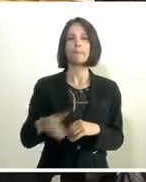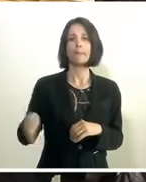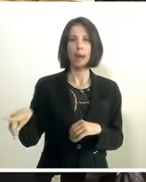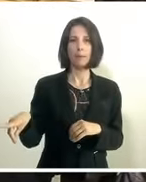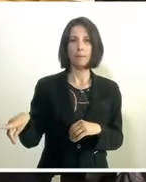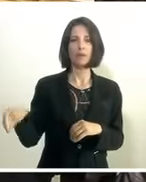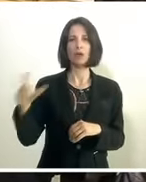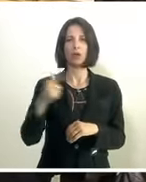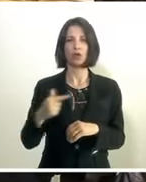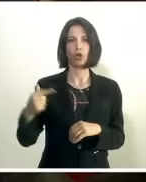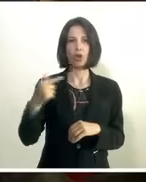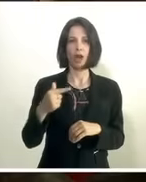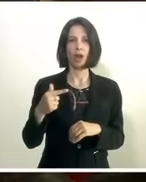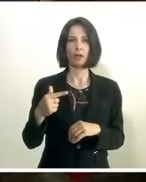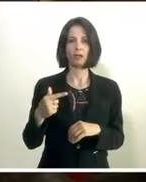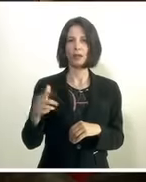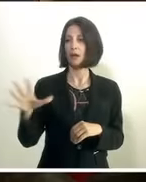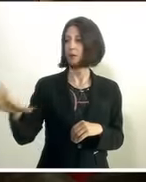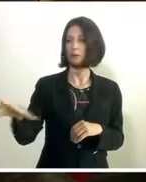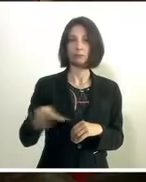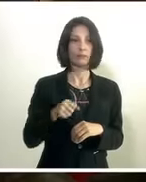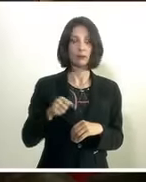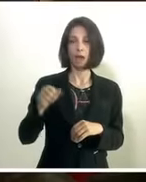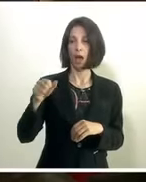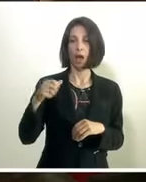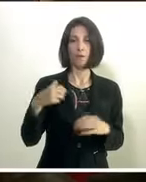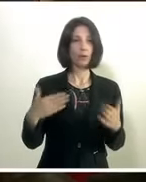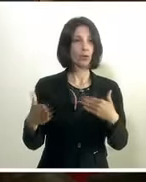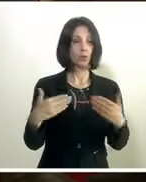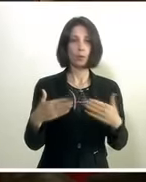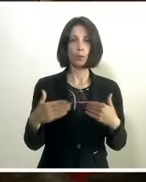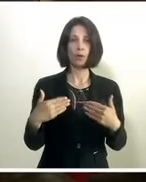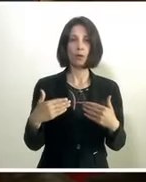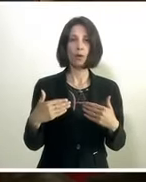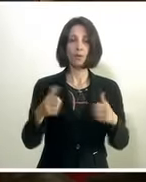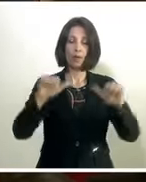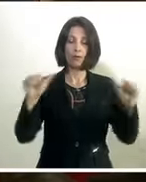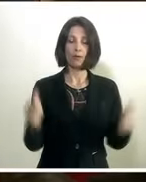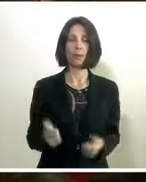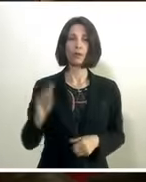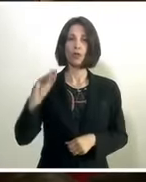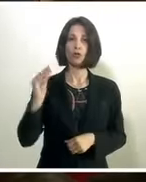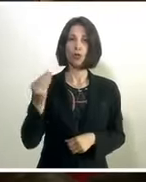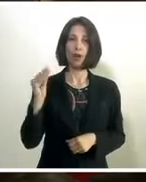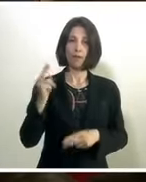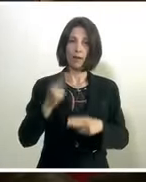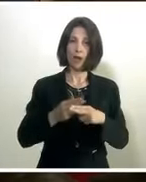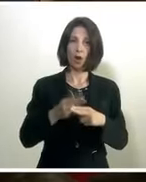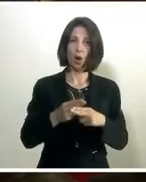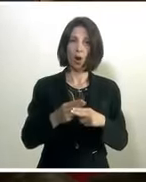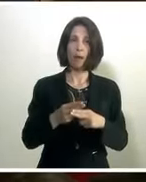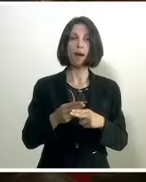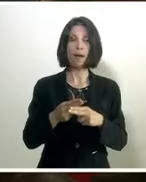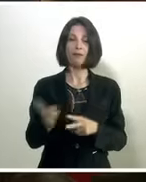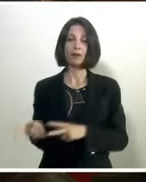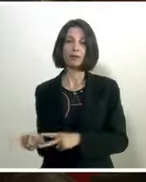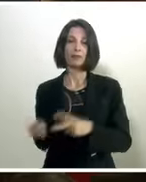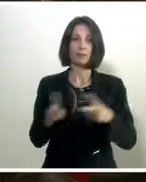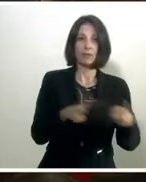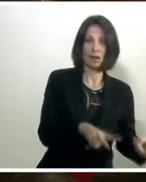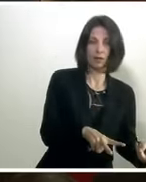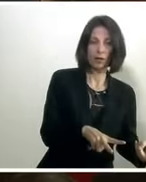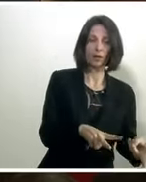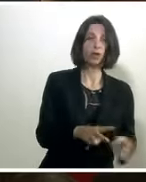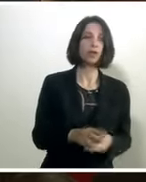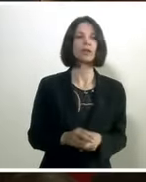lo assume subito come funzionario dirigente del lavoro giovanile a Roma dove si trasferisce da questo momento come puntualmente osservato